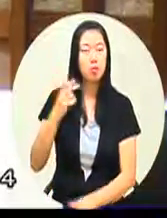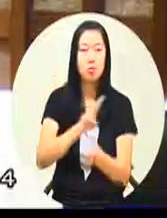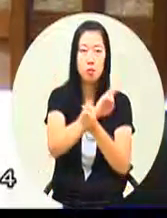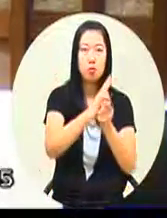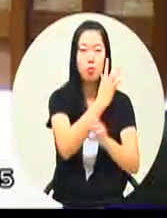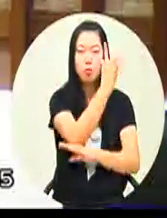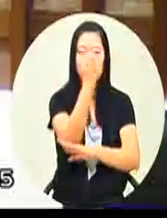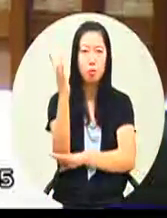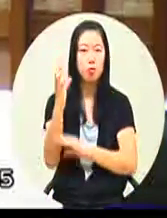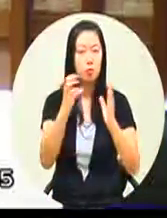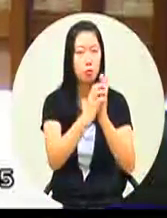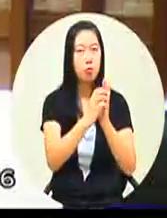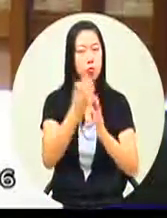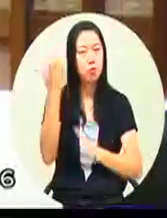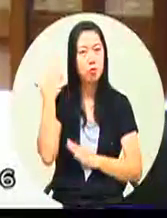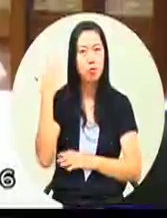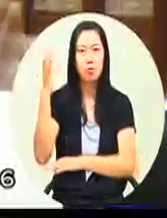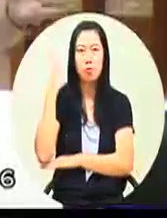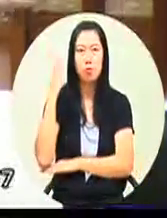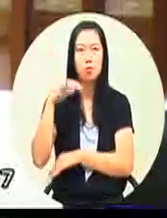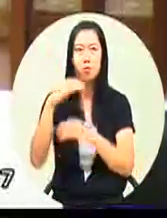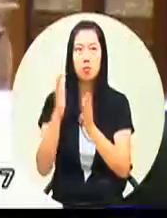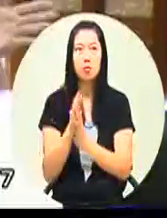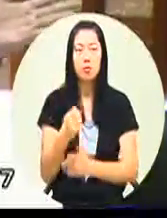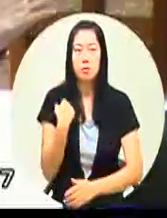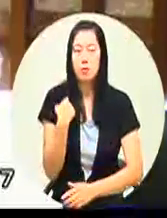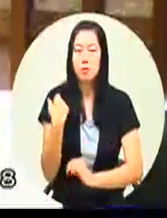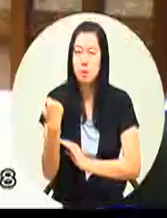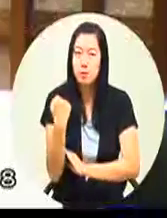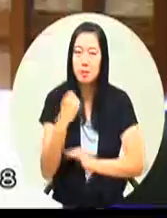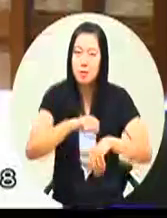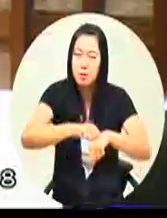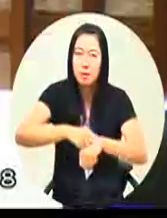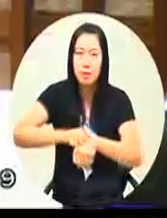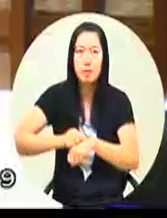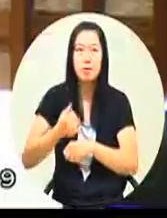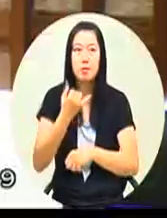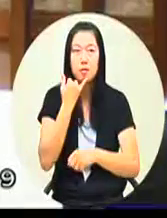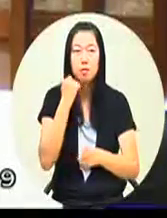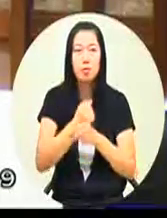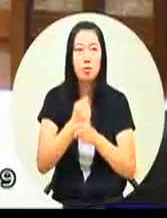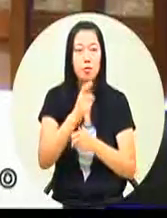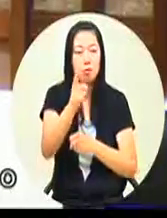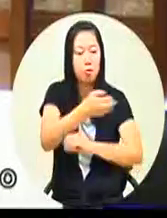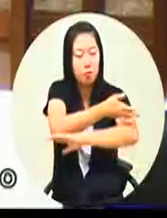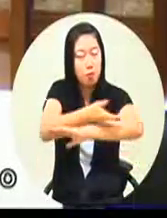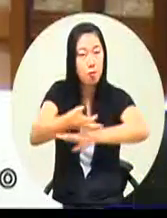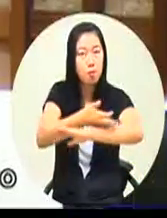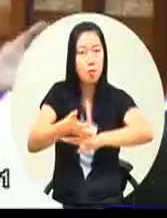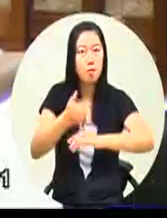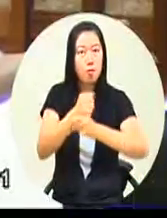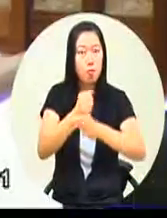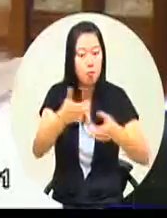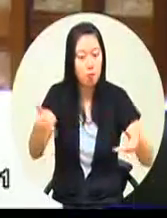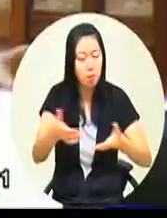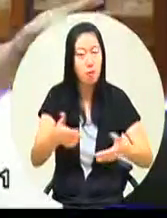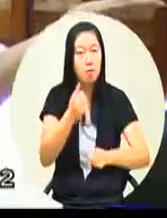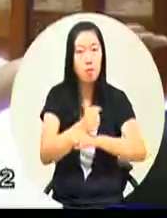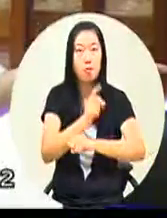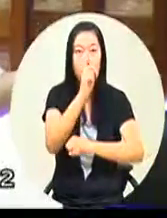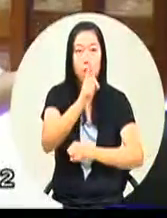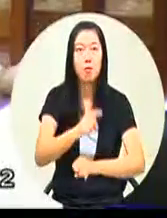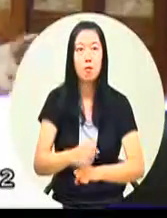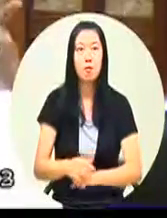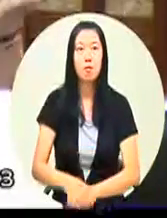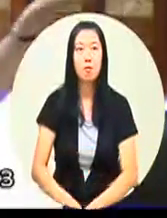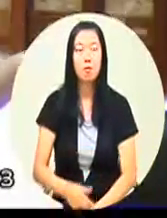国有财产局的，啊，拢都安尼经安尼经经一个。一个，会使讲一个高啦，一个迄落因在做啦，做的即摆为今朝